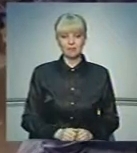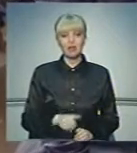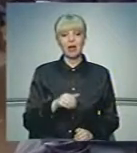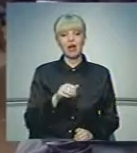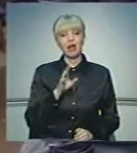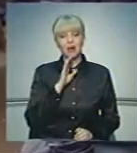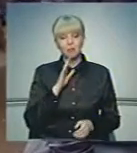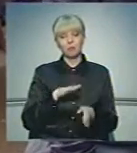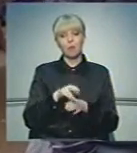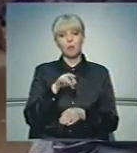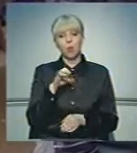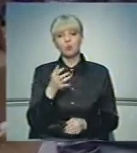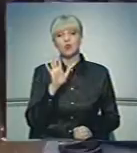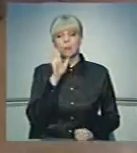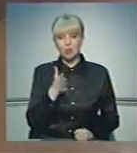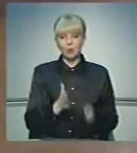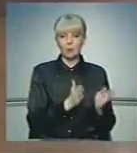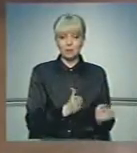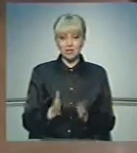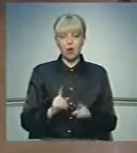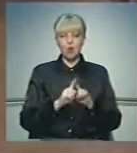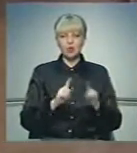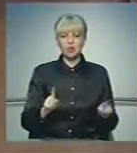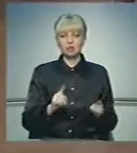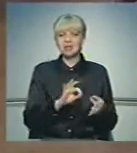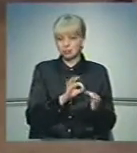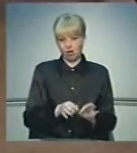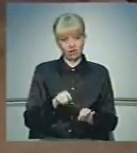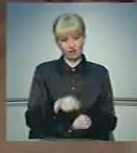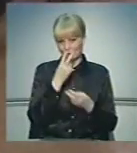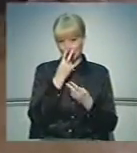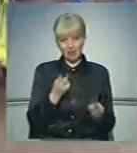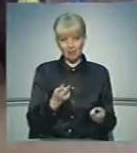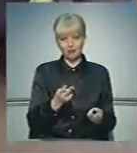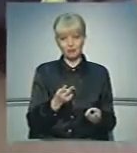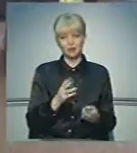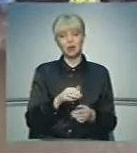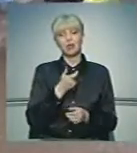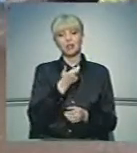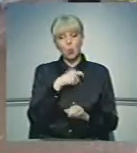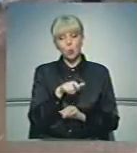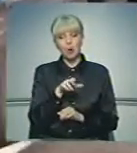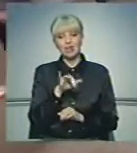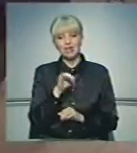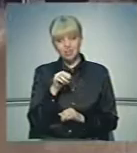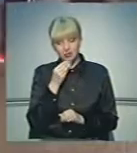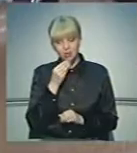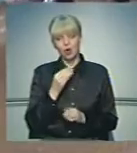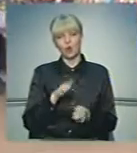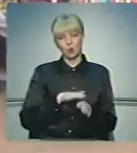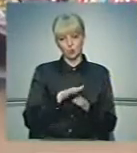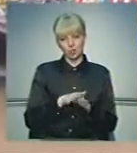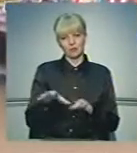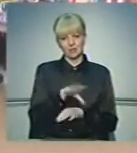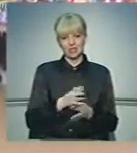Анастасія дотримується посту вже 5 років поспіль. Особливої складності в цьому не бачить, адже від скромної їжі утримується усією